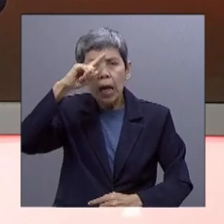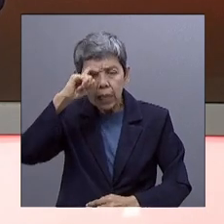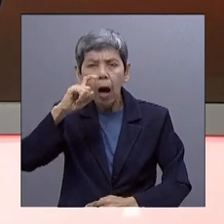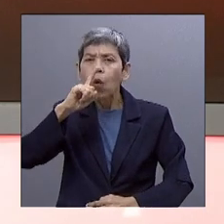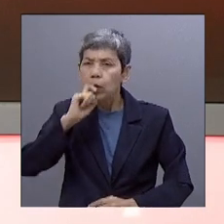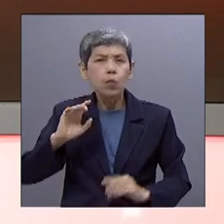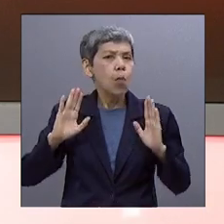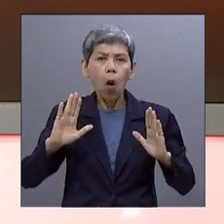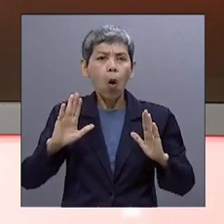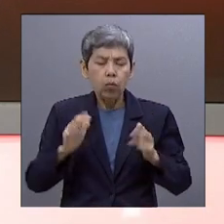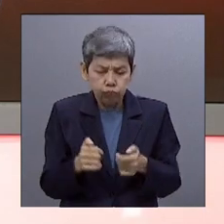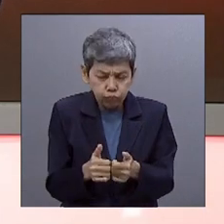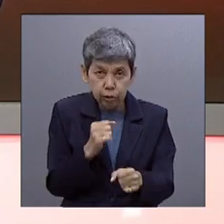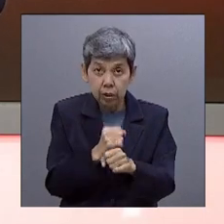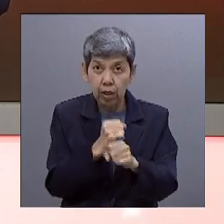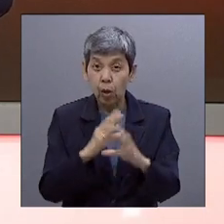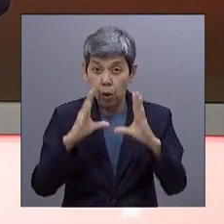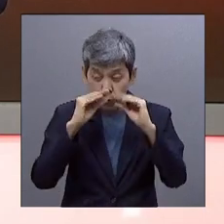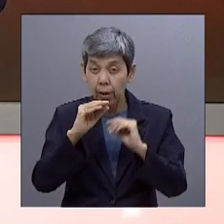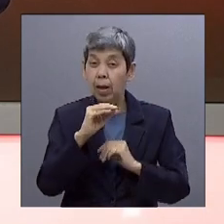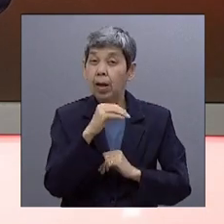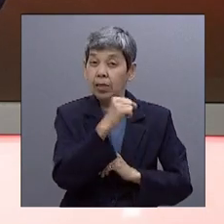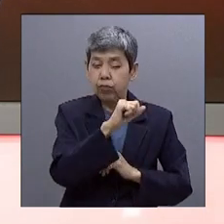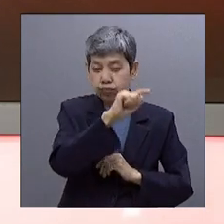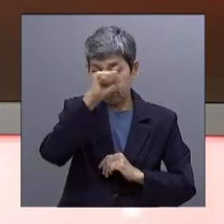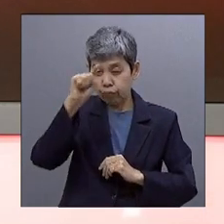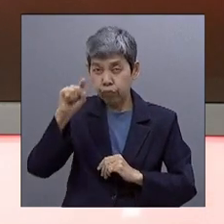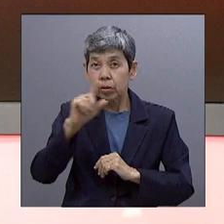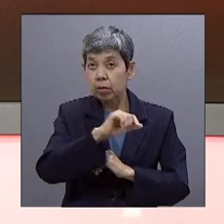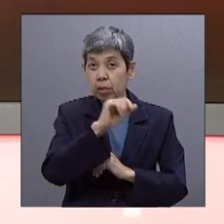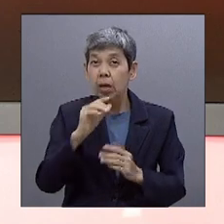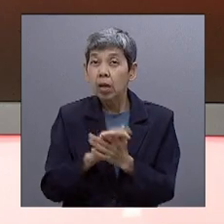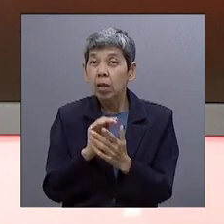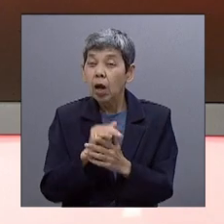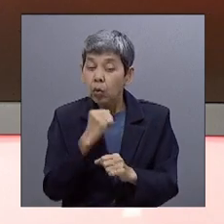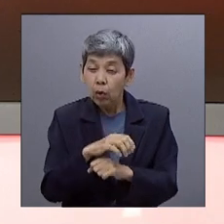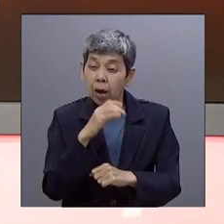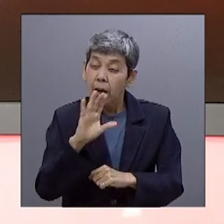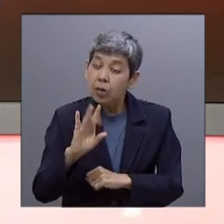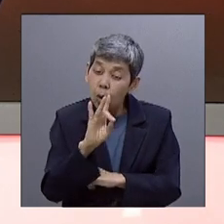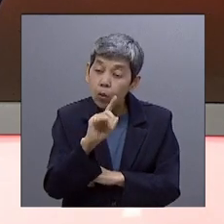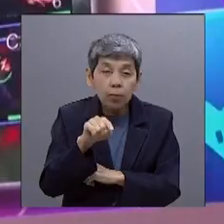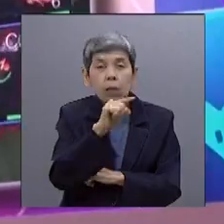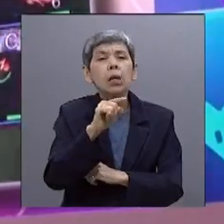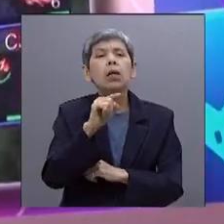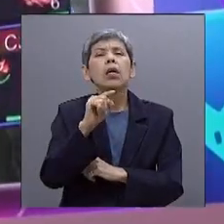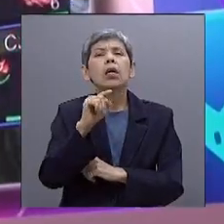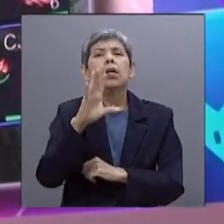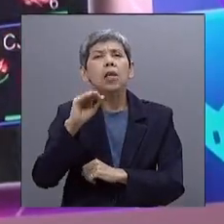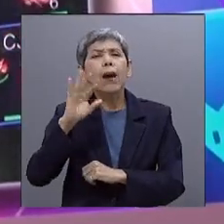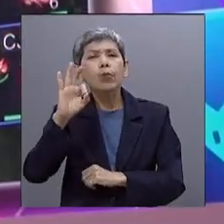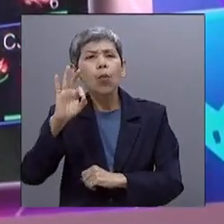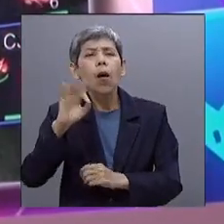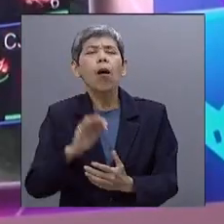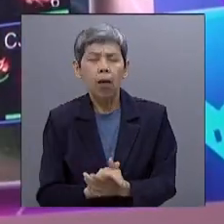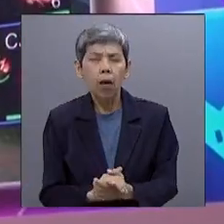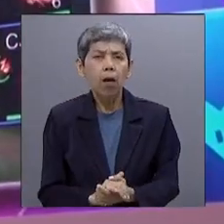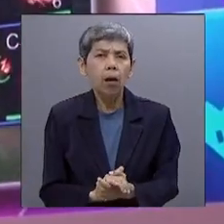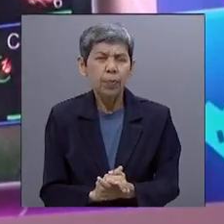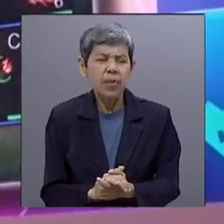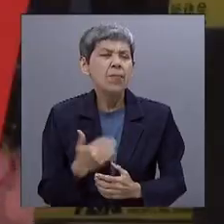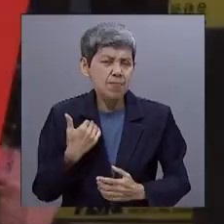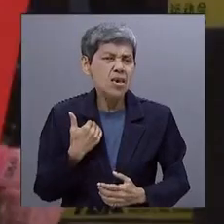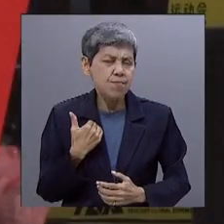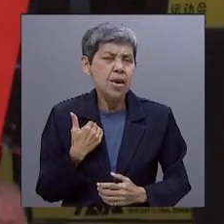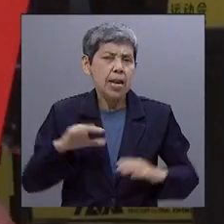อาทิตย์ตั้งแต่เวลา 20:00นถึง 21:00นเท่านั้นค่ะและนอกจากนี้นะคะในบาง